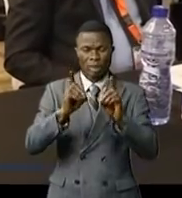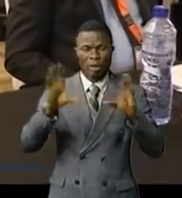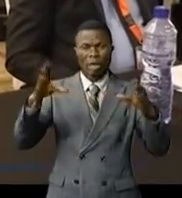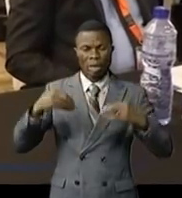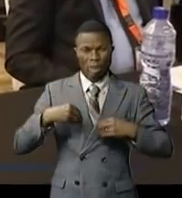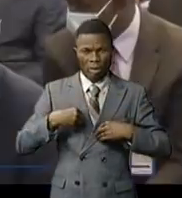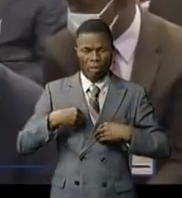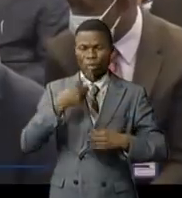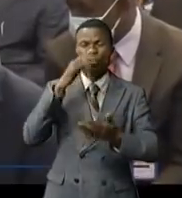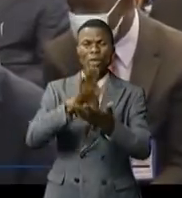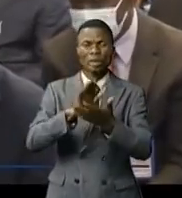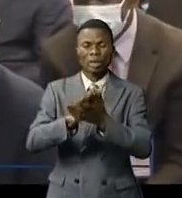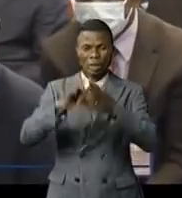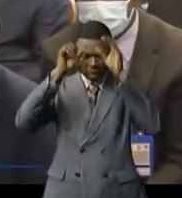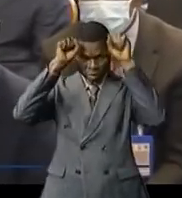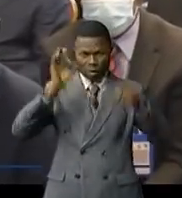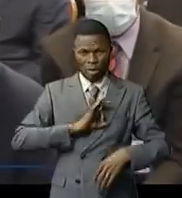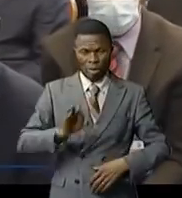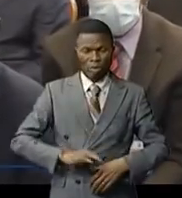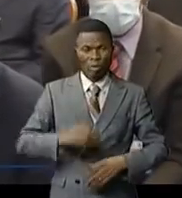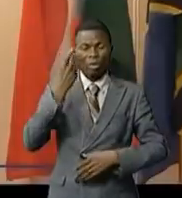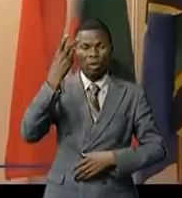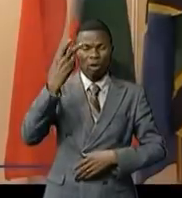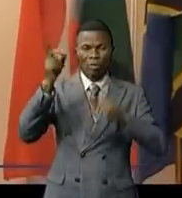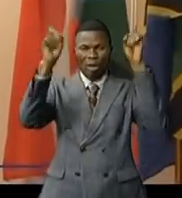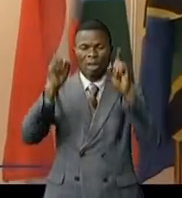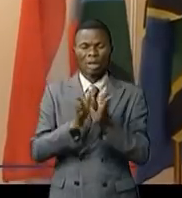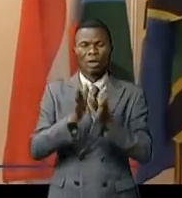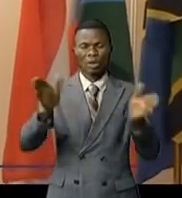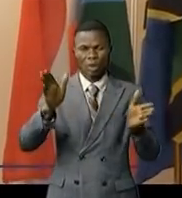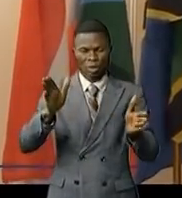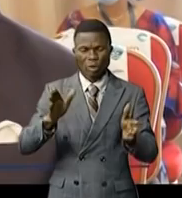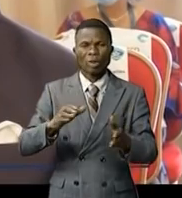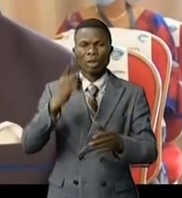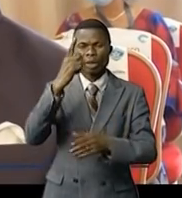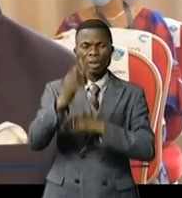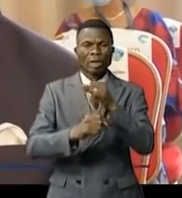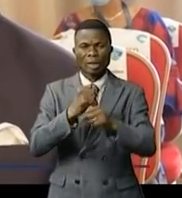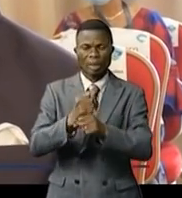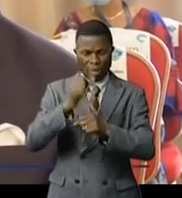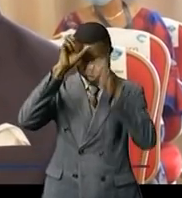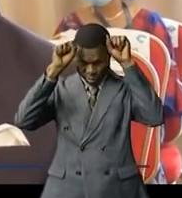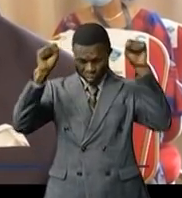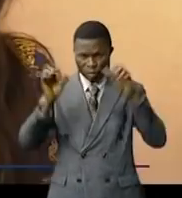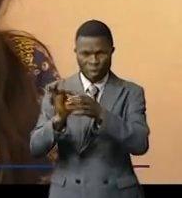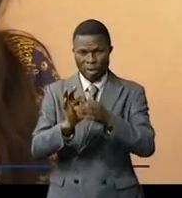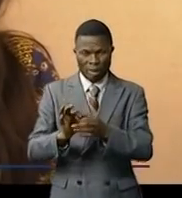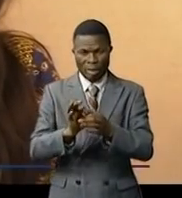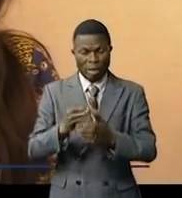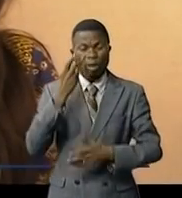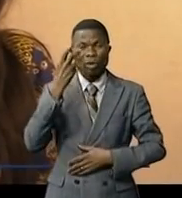d'acceptation rendu hommage au chef de l'État pour la vision panafricaniste qui entoure son mandat de président de l'Union africaine et s'est